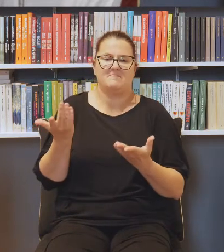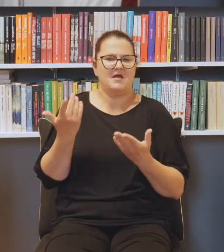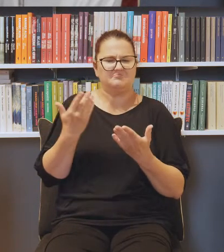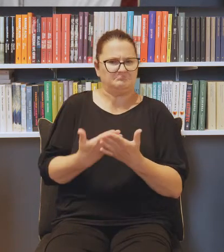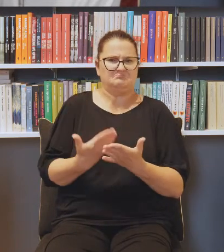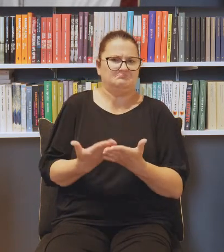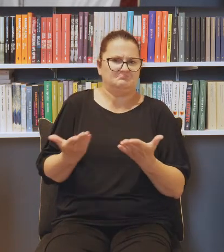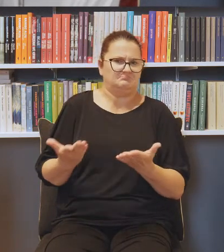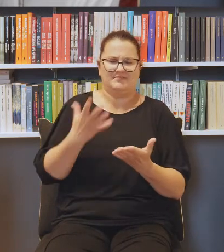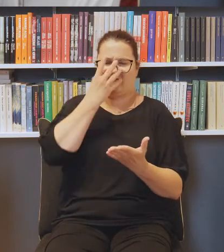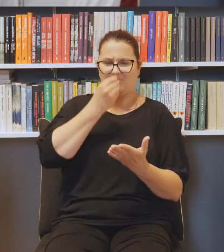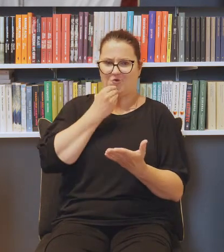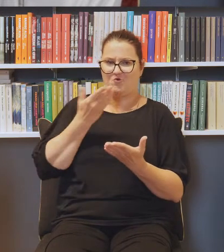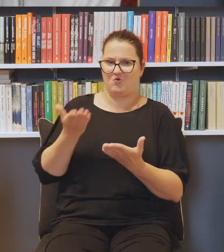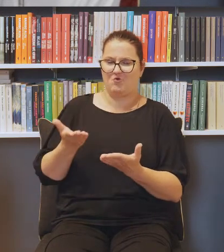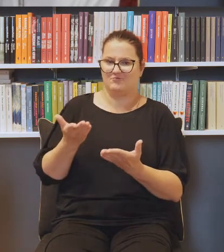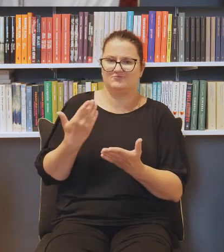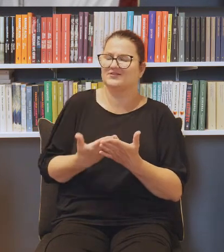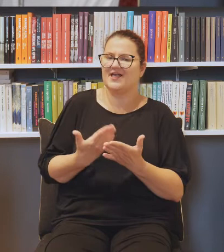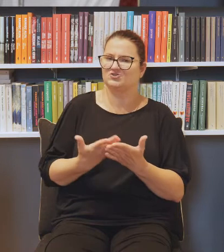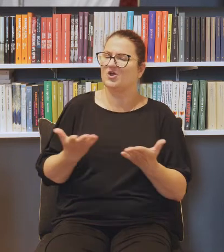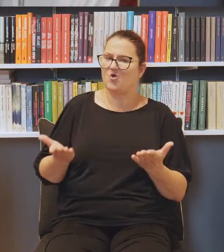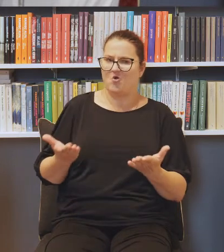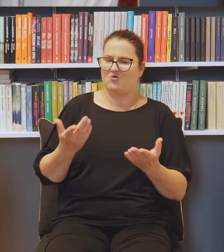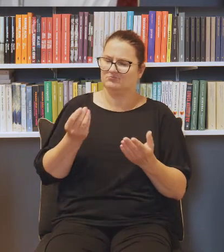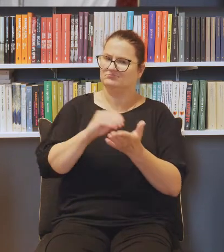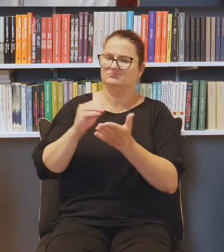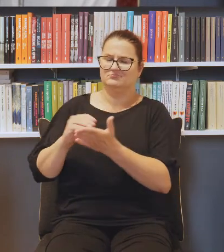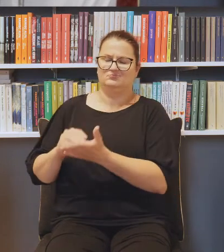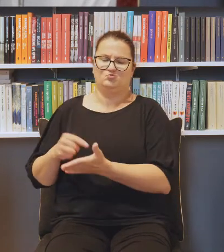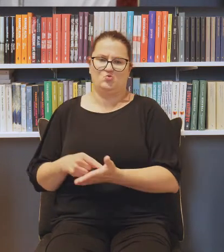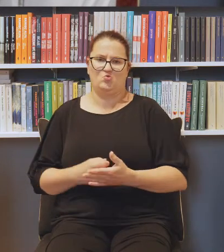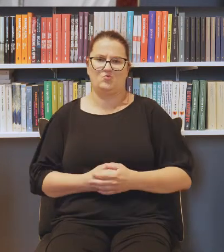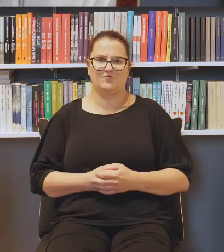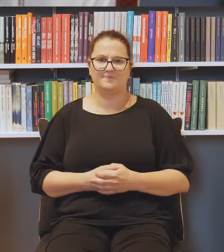dlaczego to wygląda w taki sposób? Czemu nie pojawiają się jakby takie wątki?